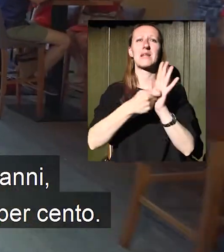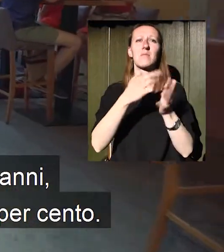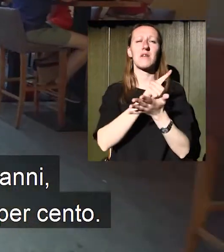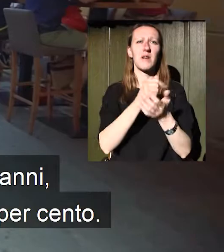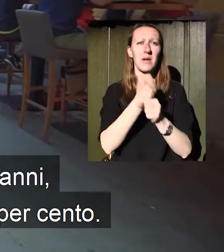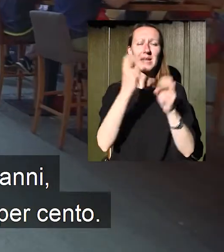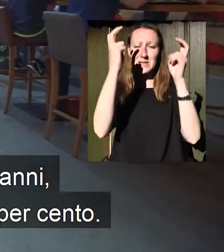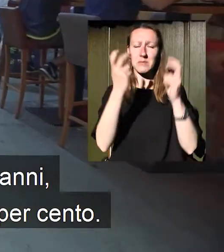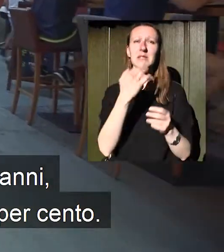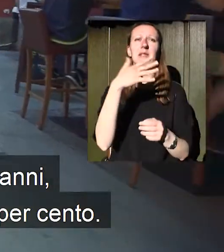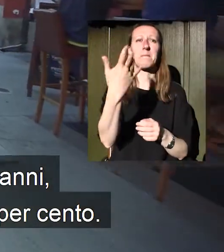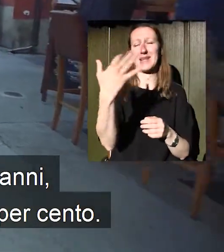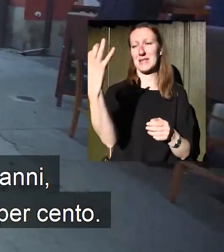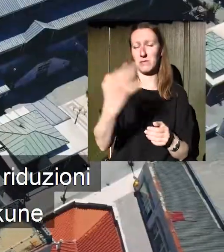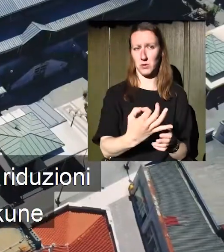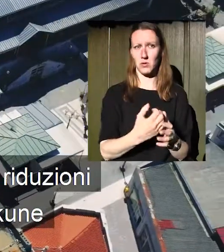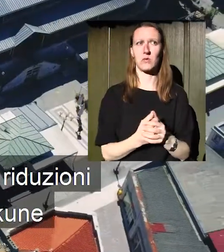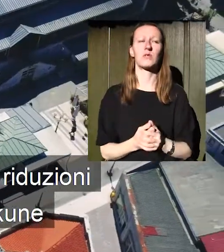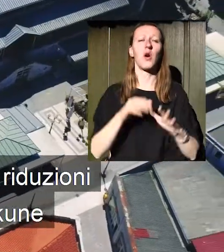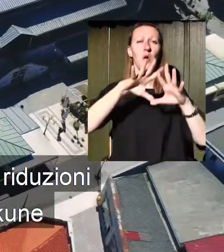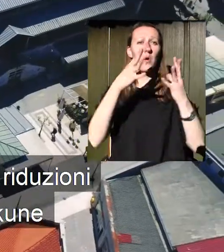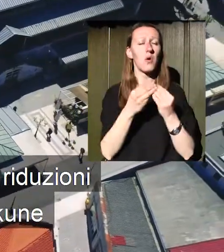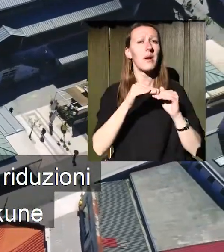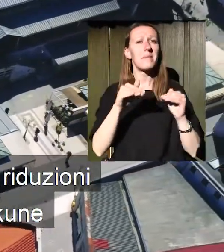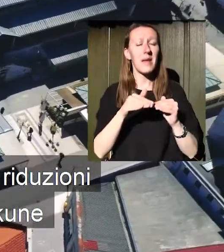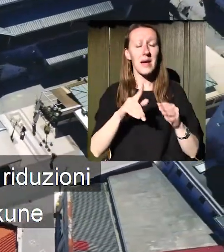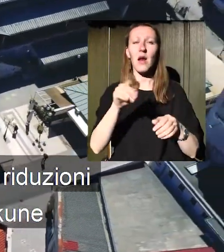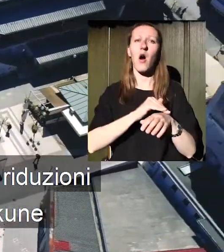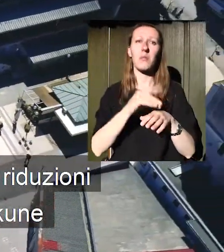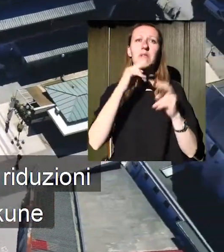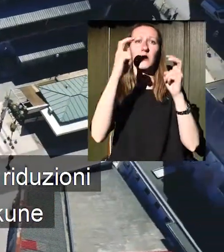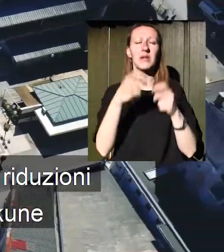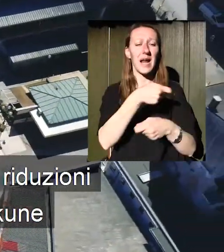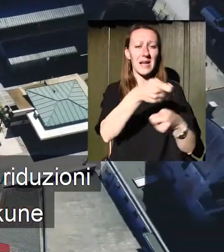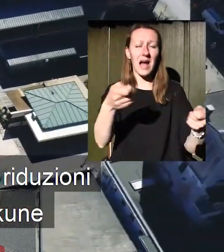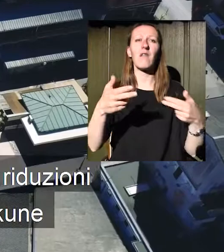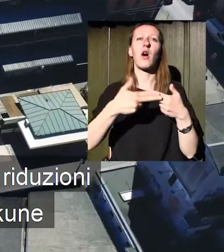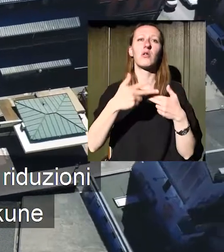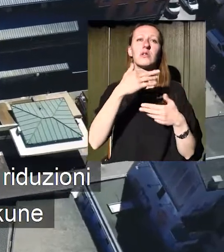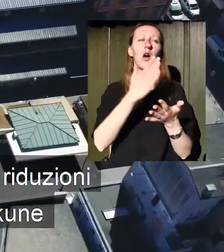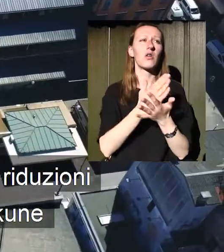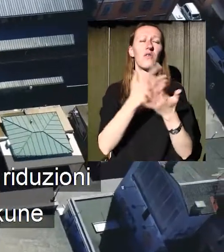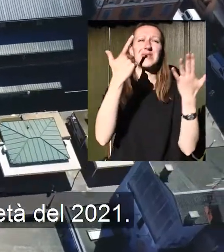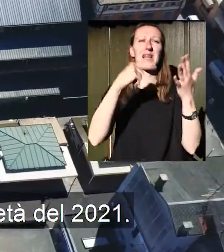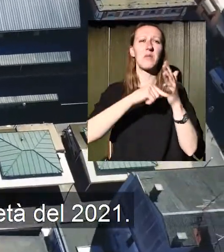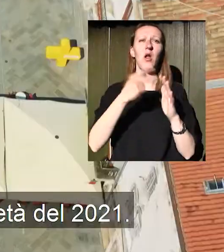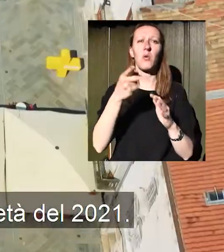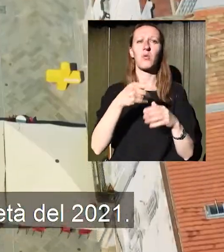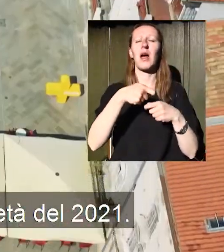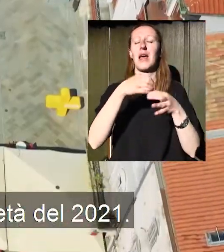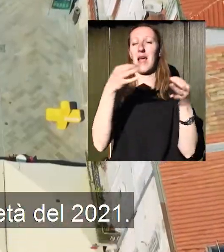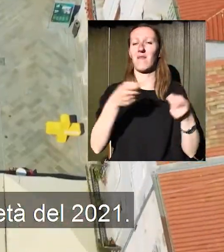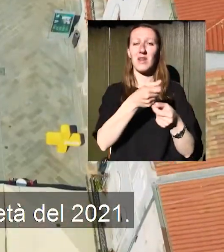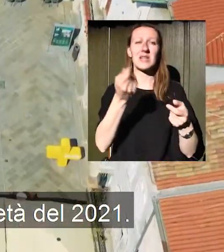rada smanjili za čak 50%. Ukupne mjere potpunog oprosta ili umanjenja davanja odnose se na gotovo 7 milijuna kuna javnih financija